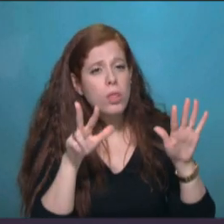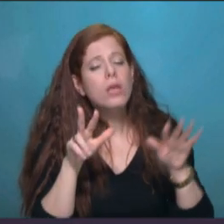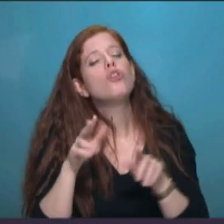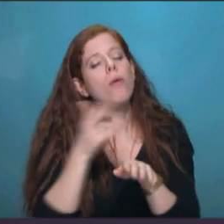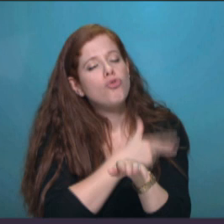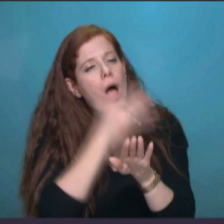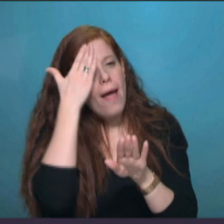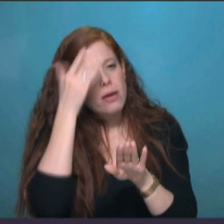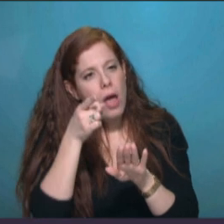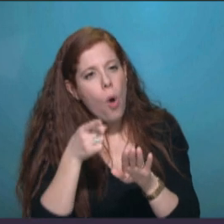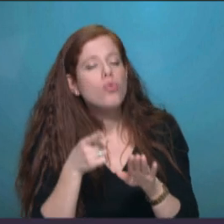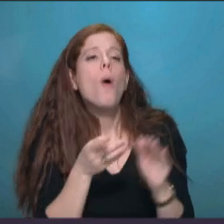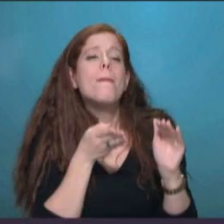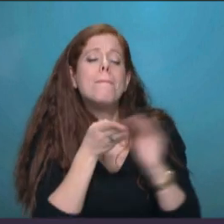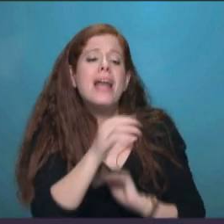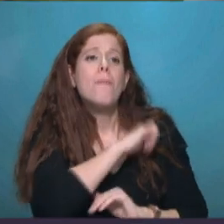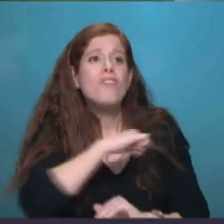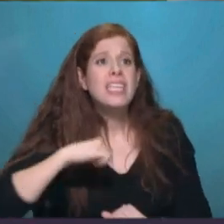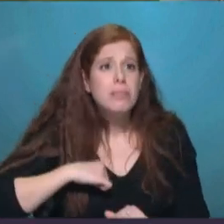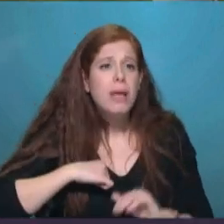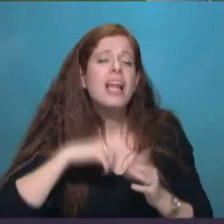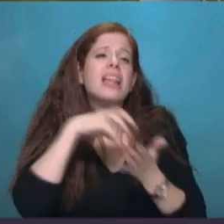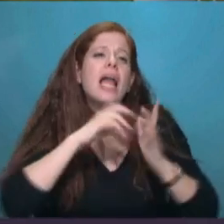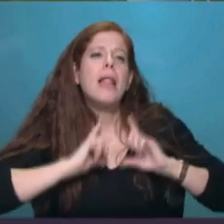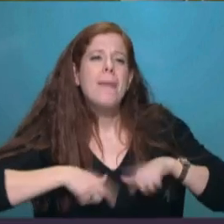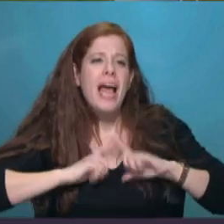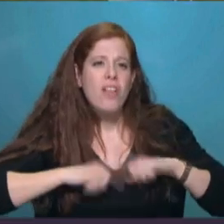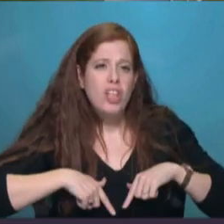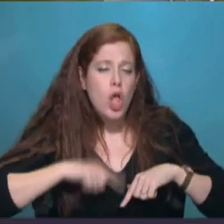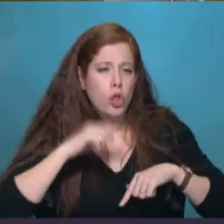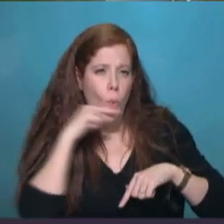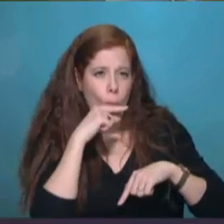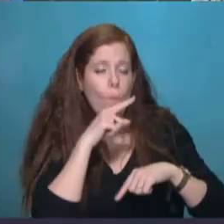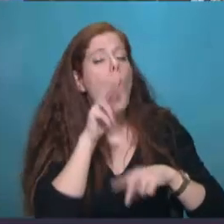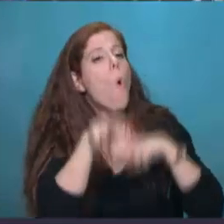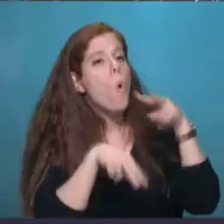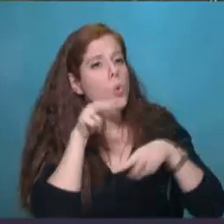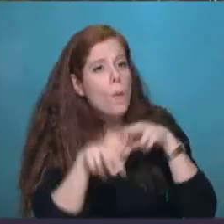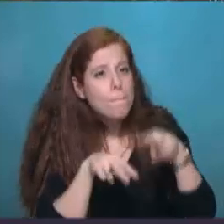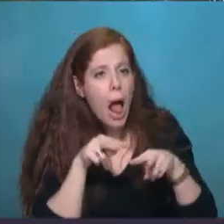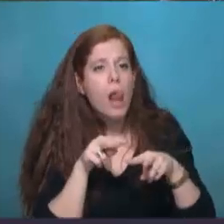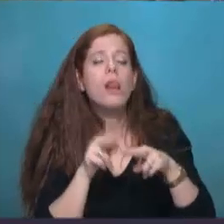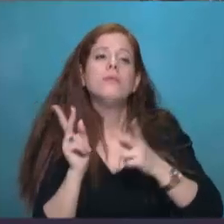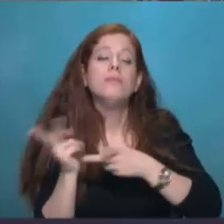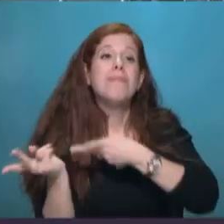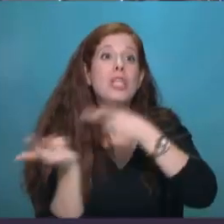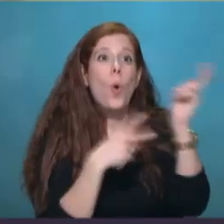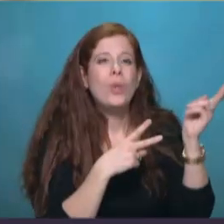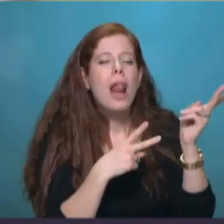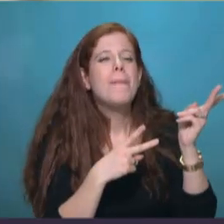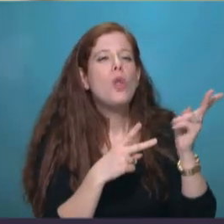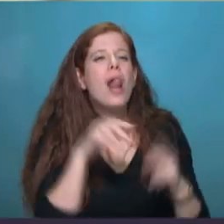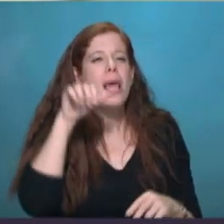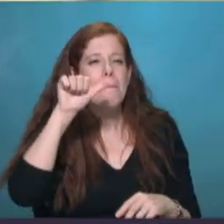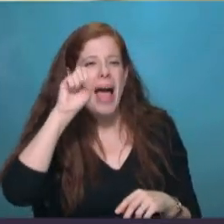באופן עצמאי לתחנת מגן דוד אדום בלוד. הוא טופל בידי חובשים ופרמדיקים שפינו אותו לבית החולים אסף הרופא, שם